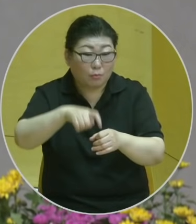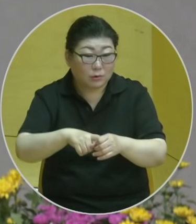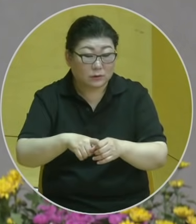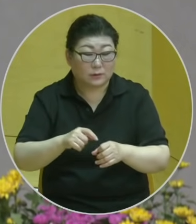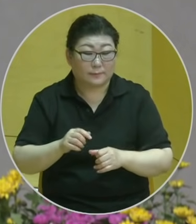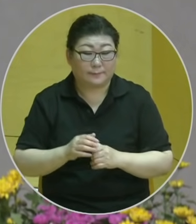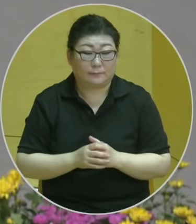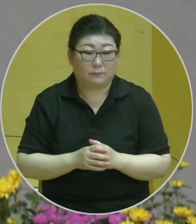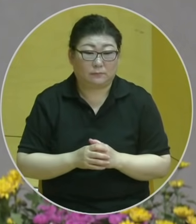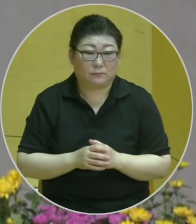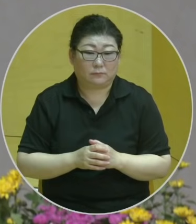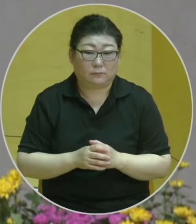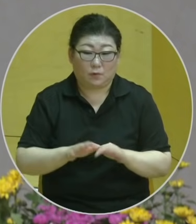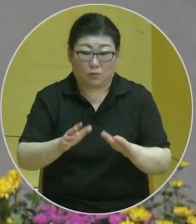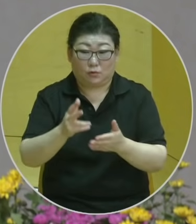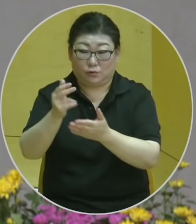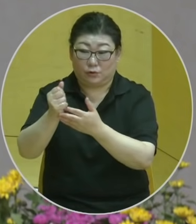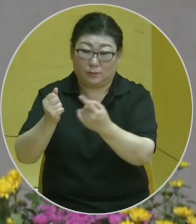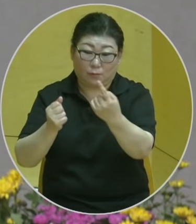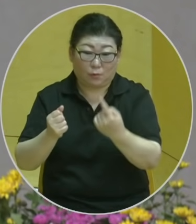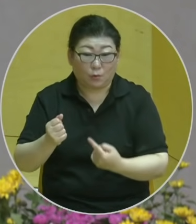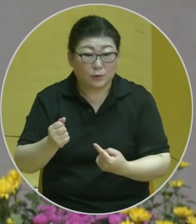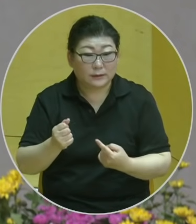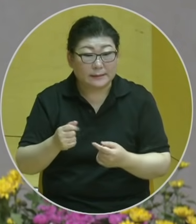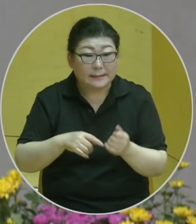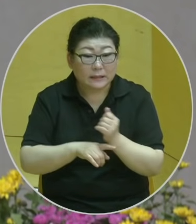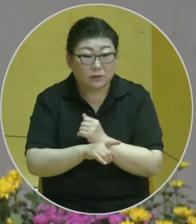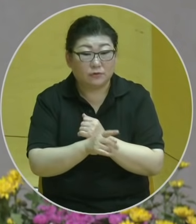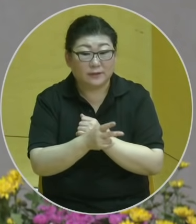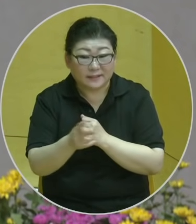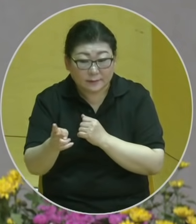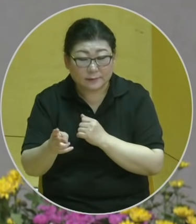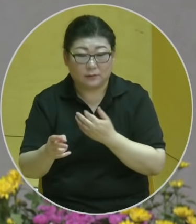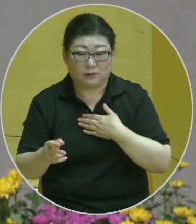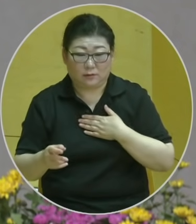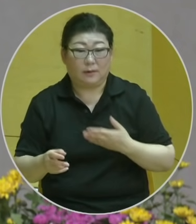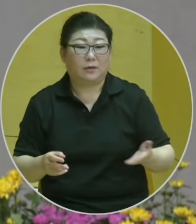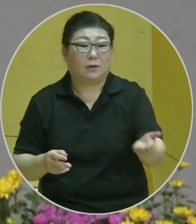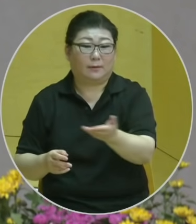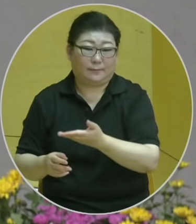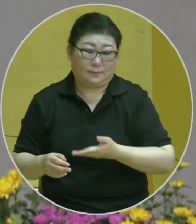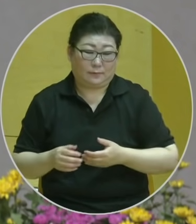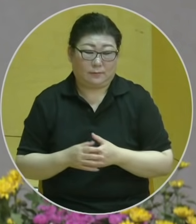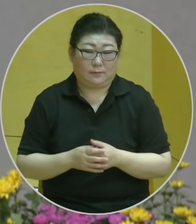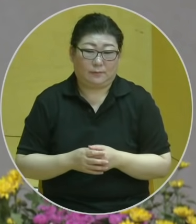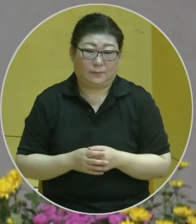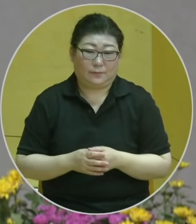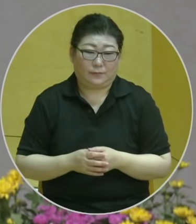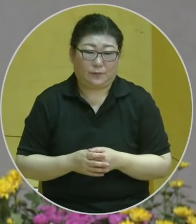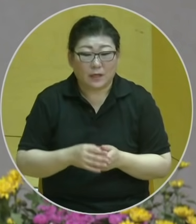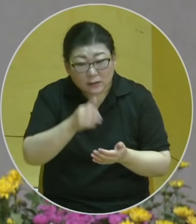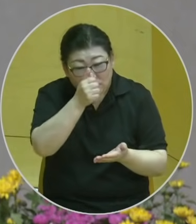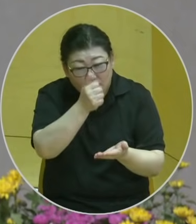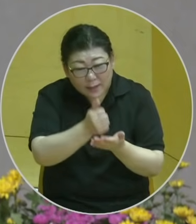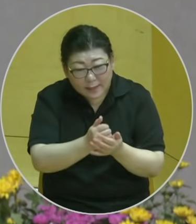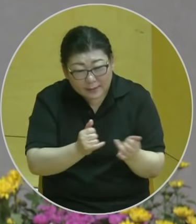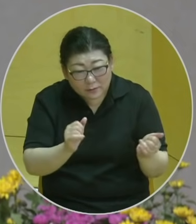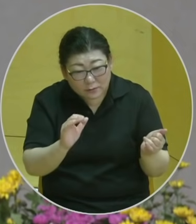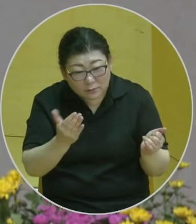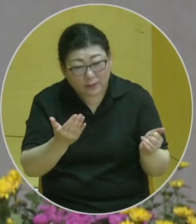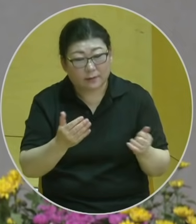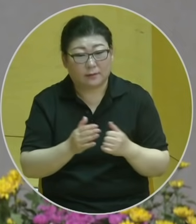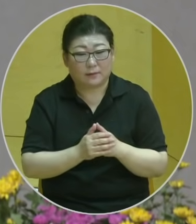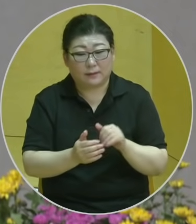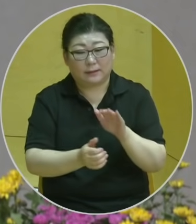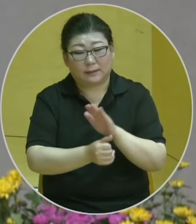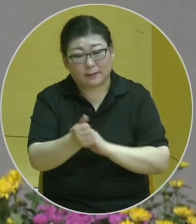말로 말씀드리면 오늘 주님께서 오신 것은 저와 여러분들, 어떤 저와 여러분입니까? 죄인으로서